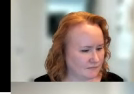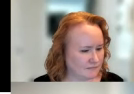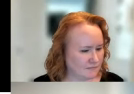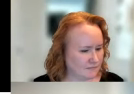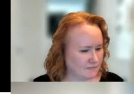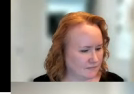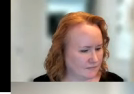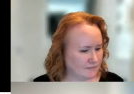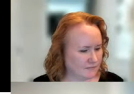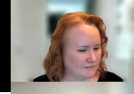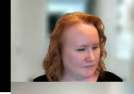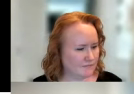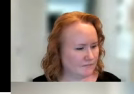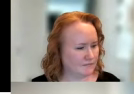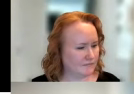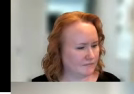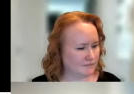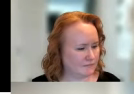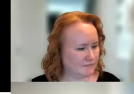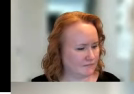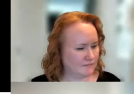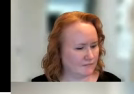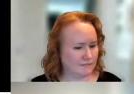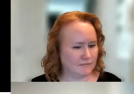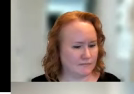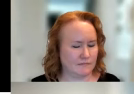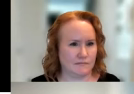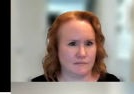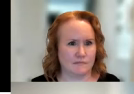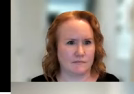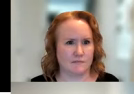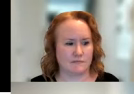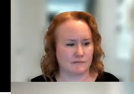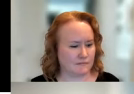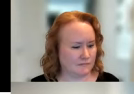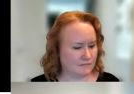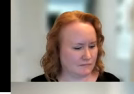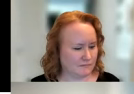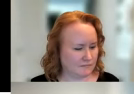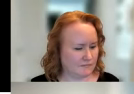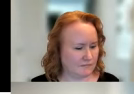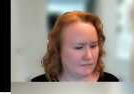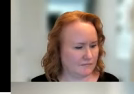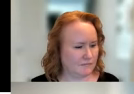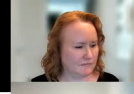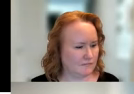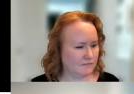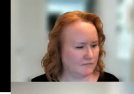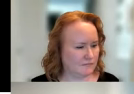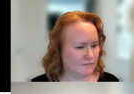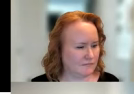Dagens overordnede plan ser slik ut. Vi skal gå først nærmere inn på de materielle sidene